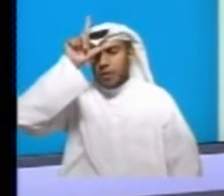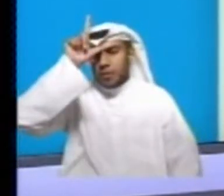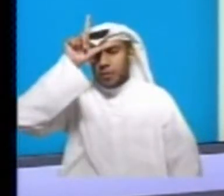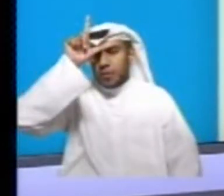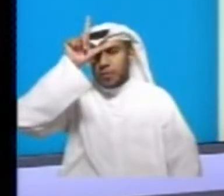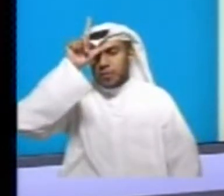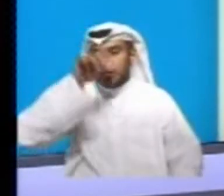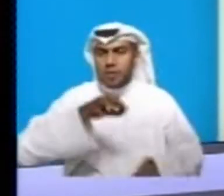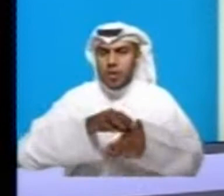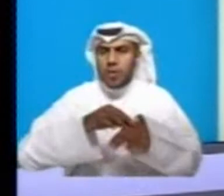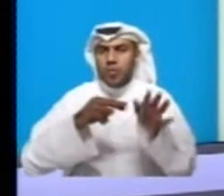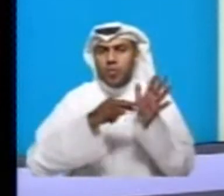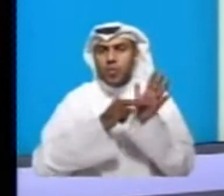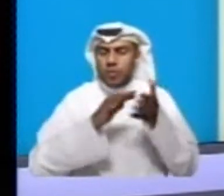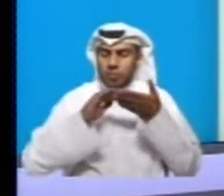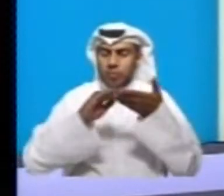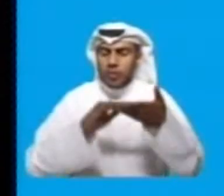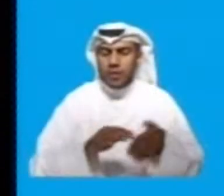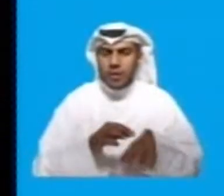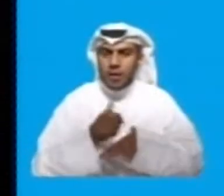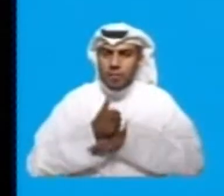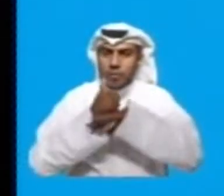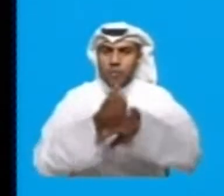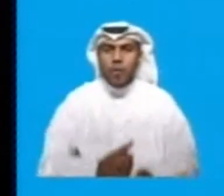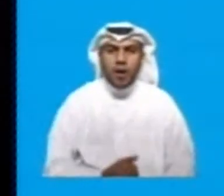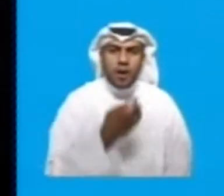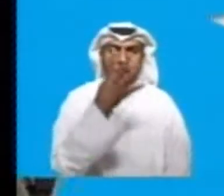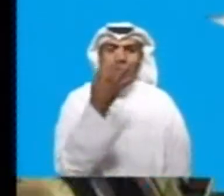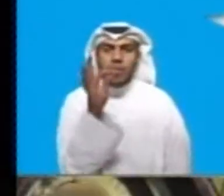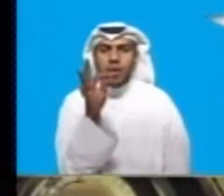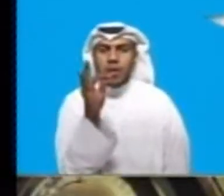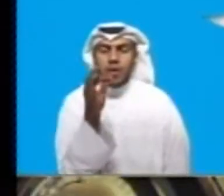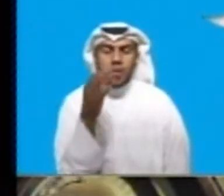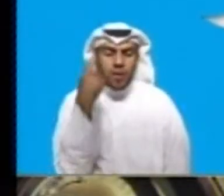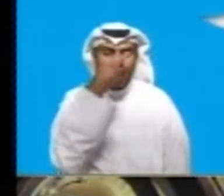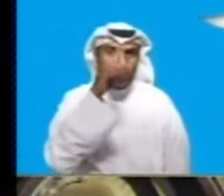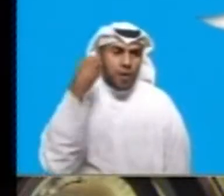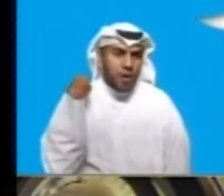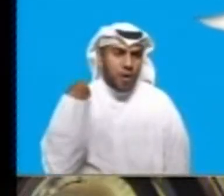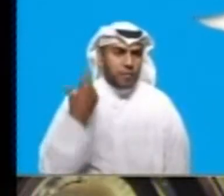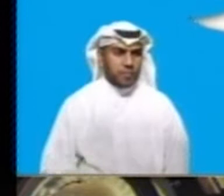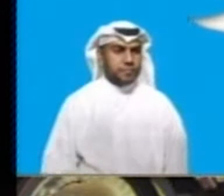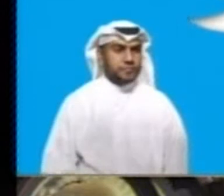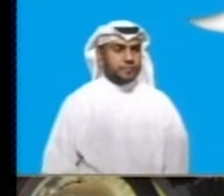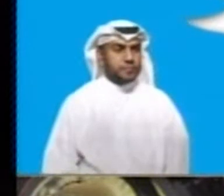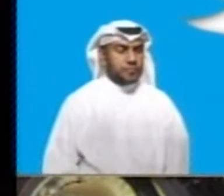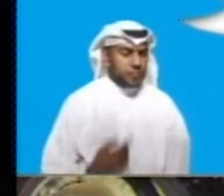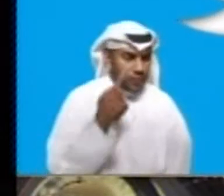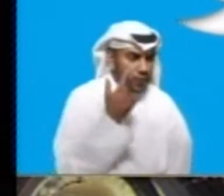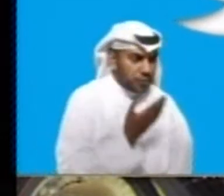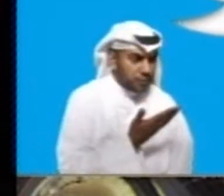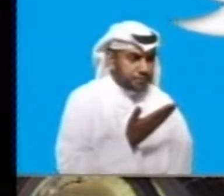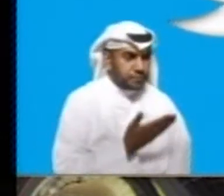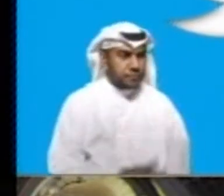كويتيا. وفي ظل هذه الأجواء النابضة بأسمى معاني الإخاء، تداول نشطاء التواصل الاجتماعي